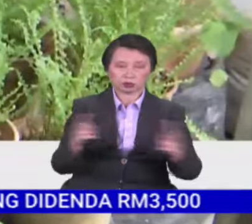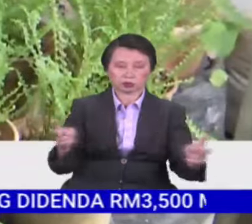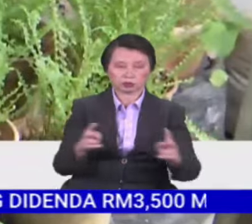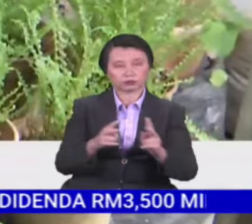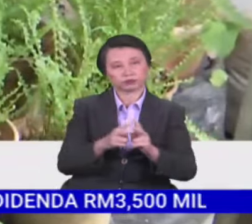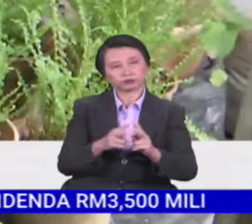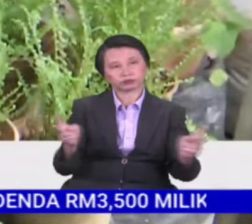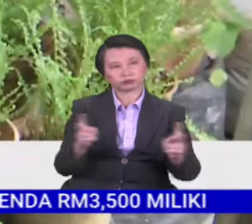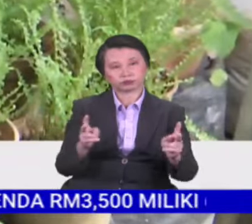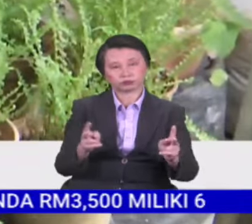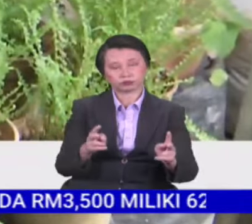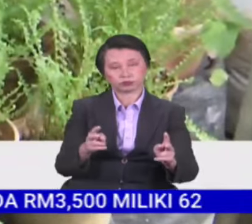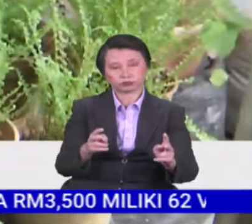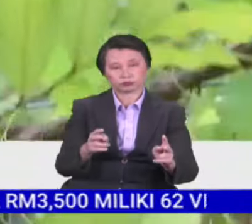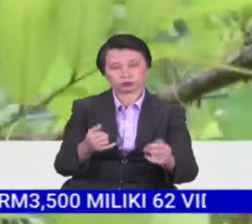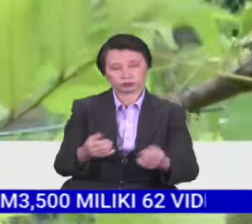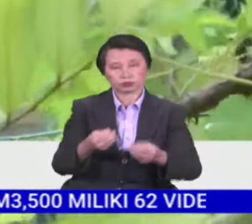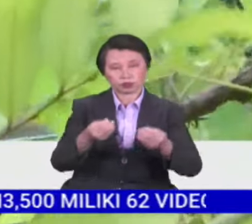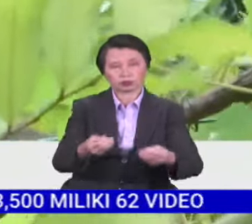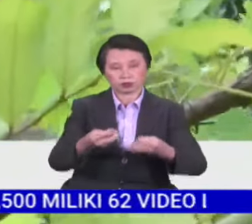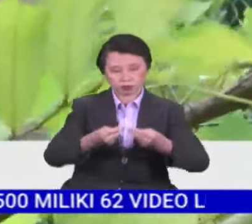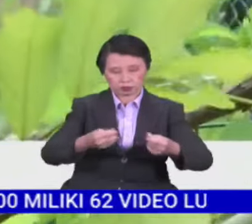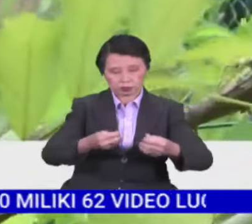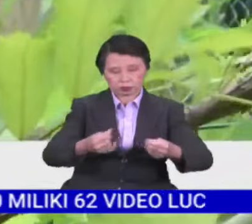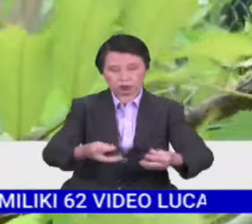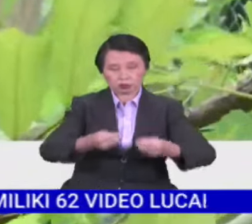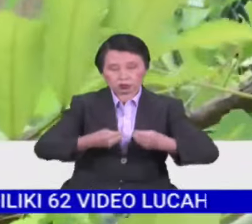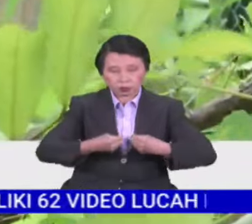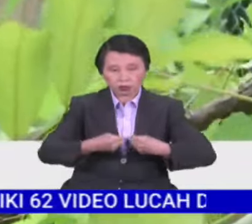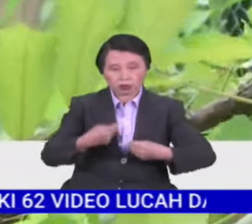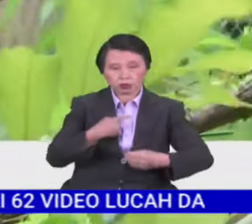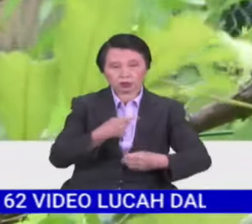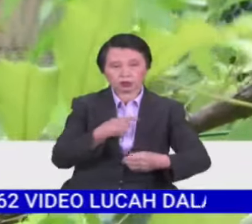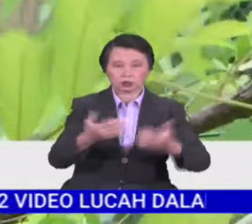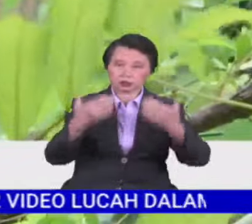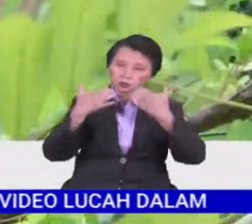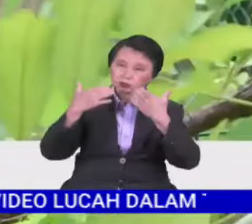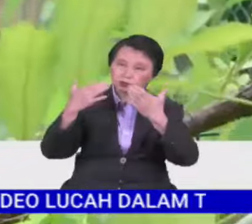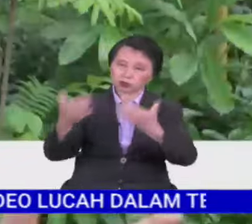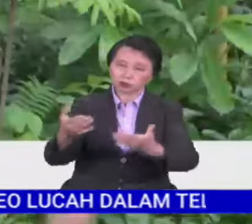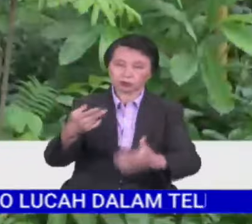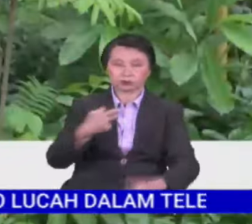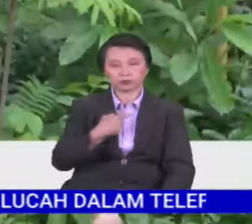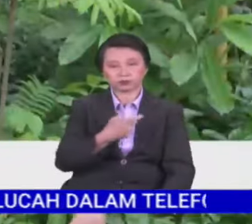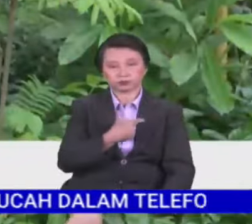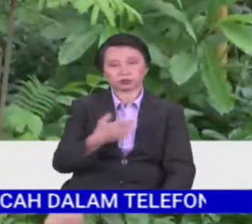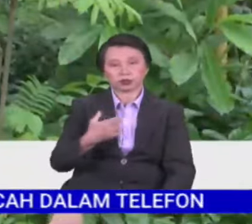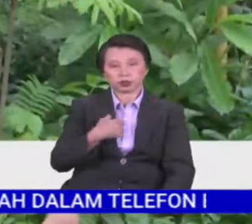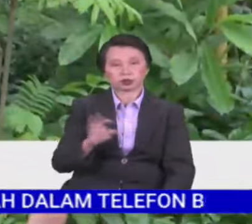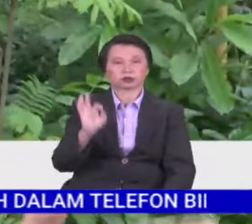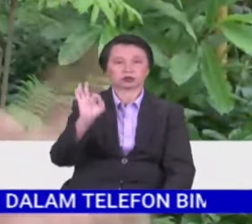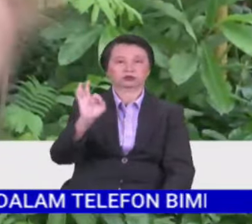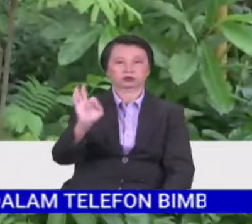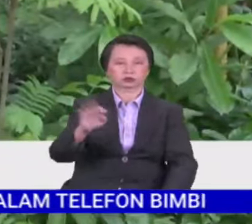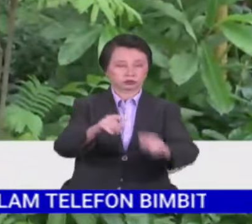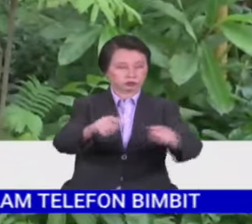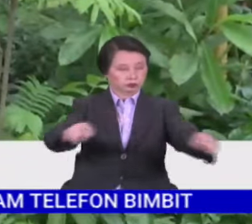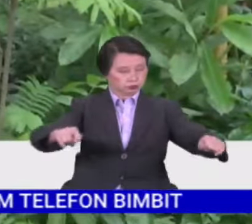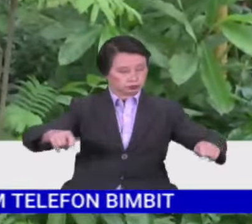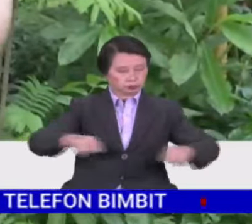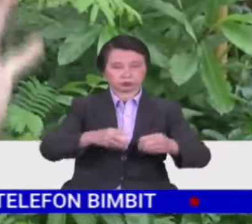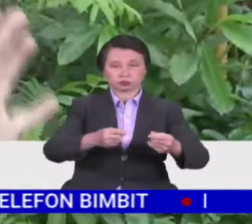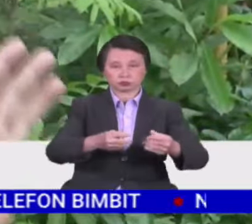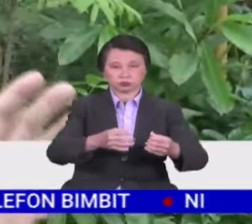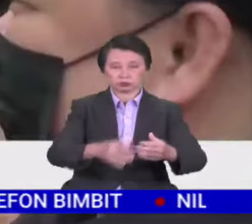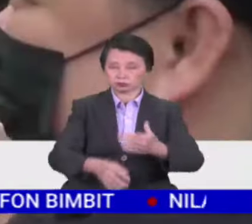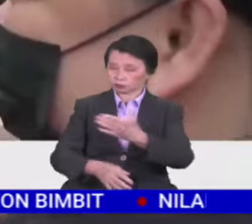very accommodative. They provide land for us. We are so thankful that we have that wonderful piece of land.